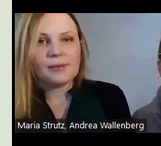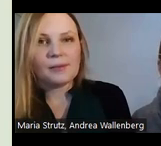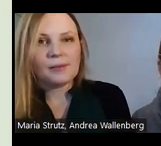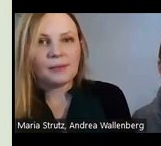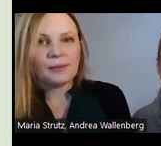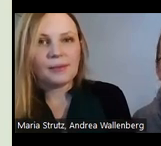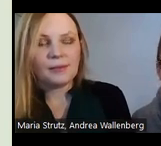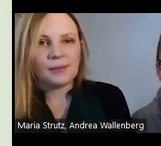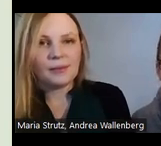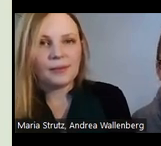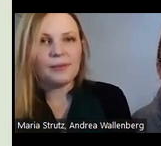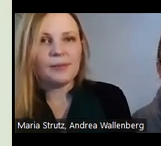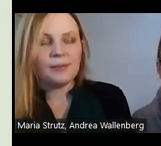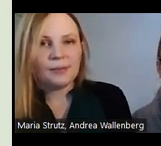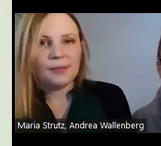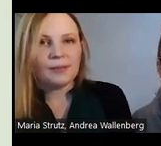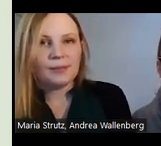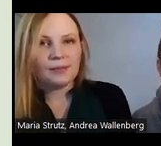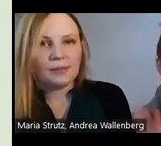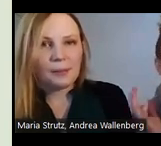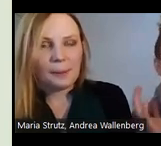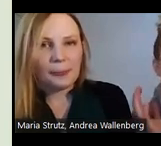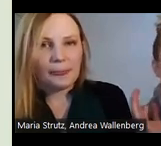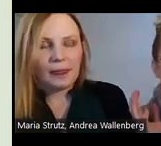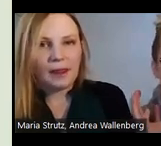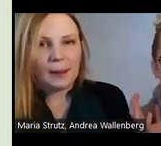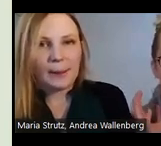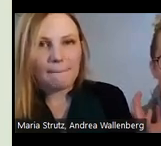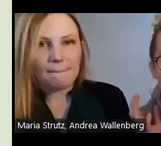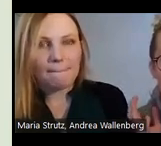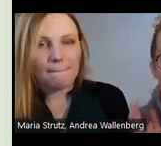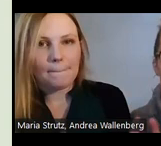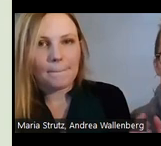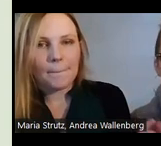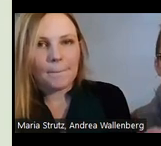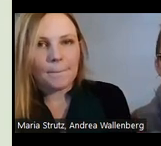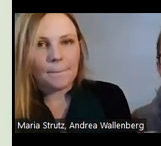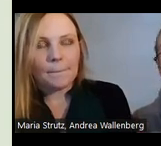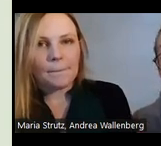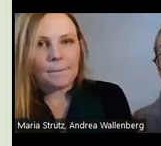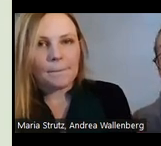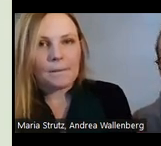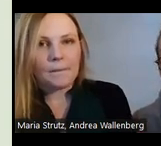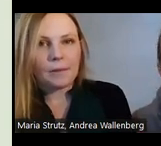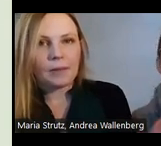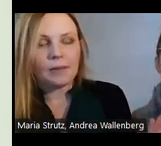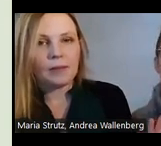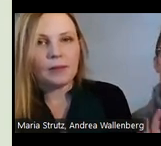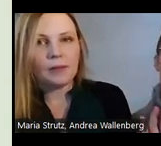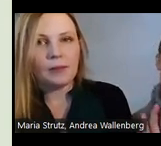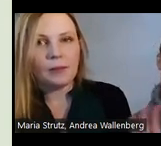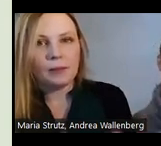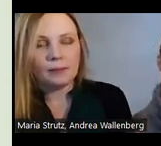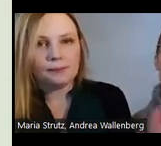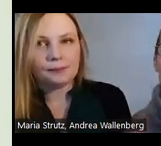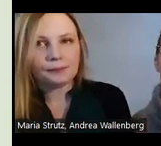lite snällare skrammelinstrument. Kanske inte de vassaste maracasarna och tamburiner, utan de små snälla äggen. Så